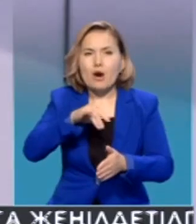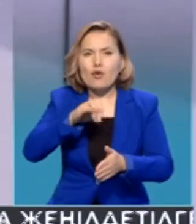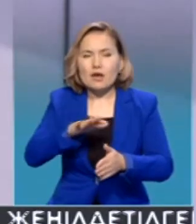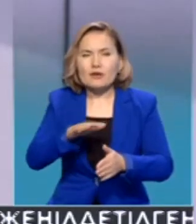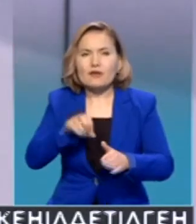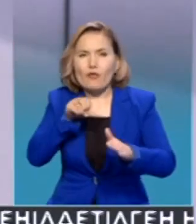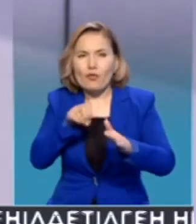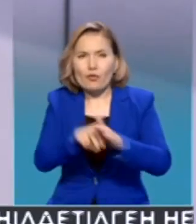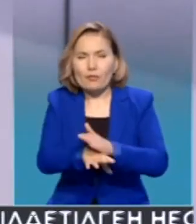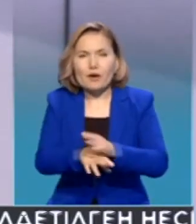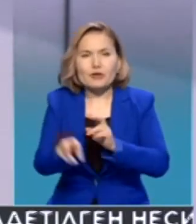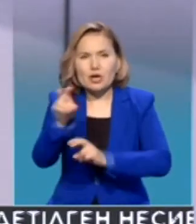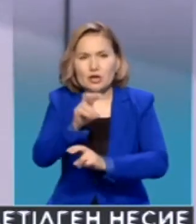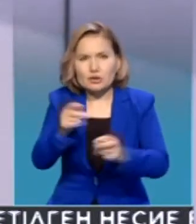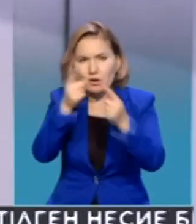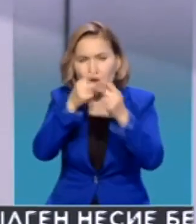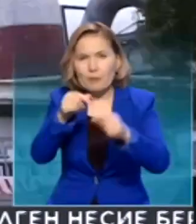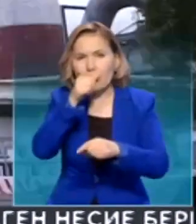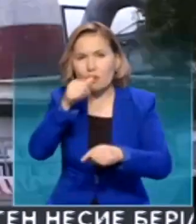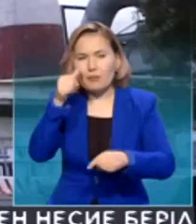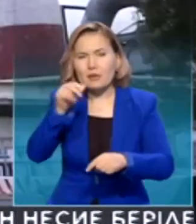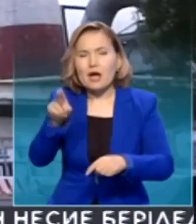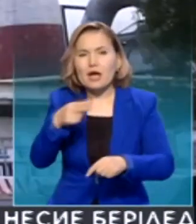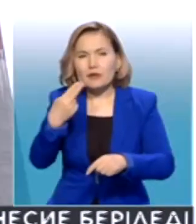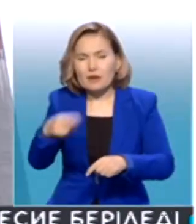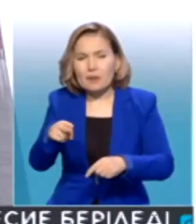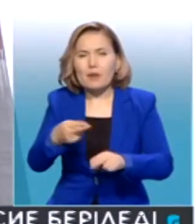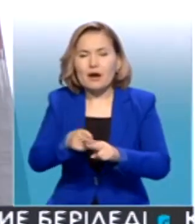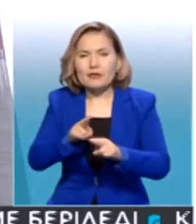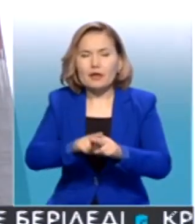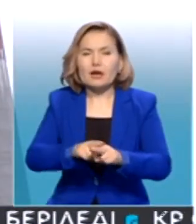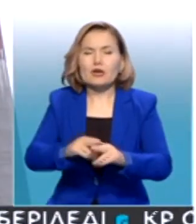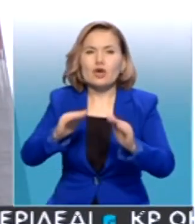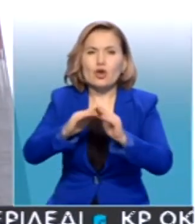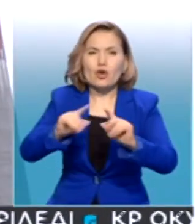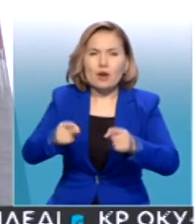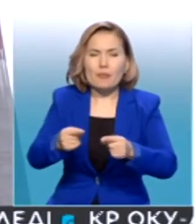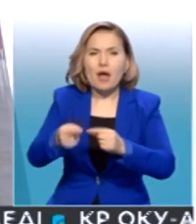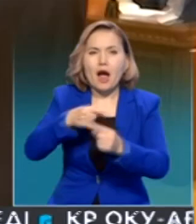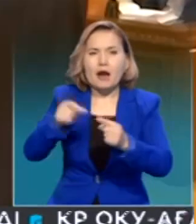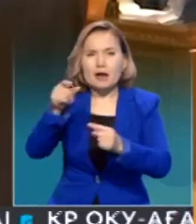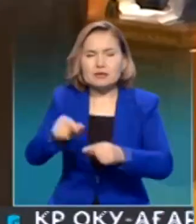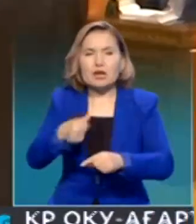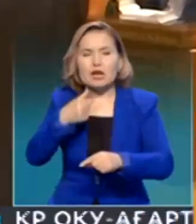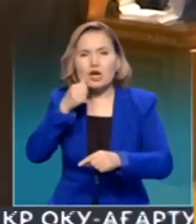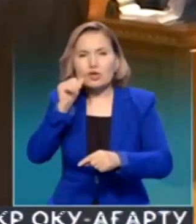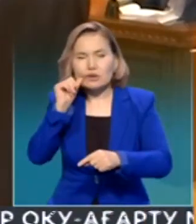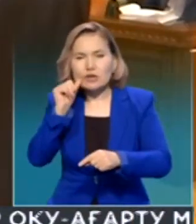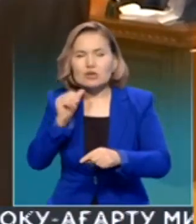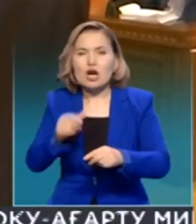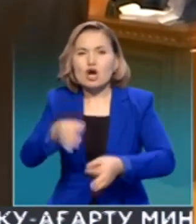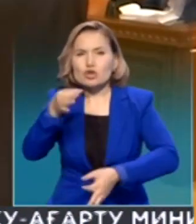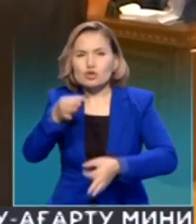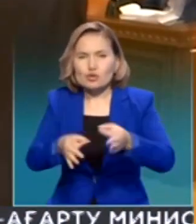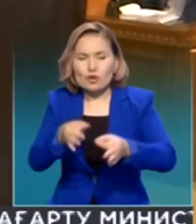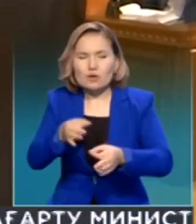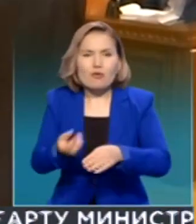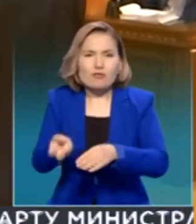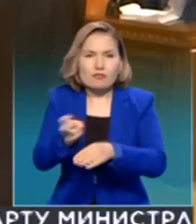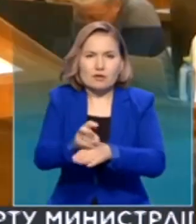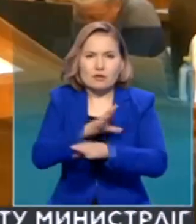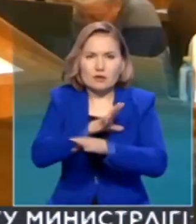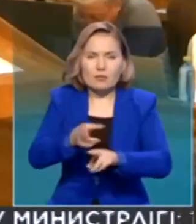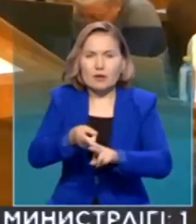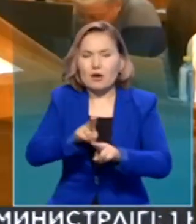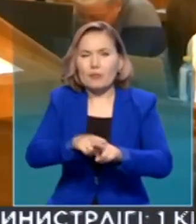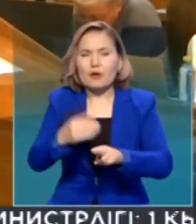іздеу жарияланды. Былтыр 1990 айында кепілдікпен үй қамаққа шығарылған кәсіпкер күні кеше өтуі тиіс сот отырысына келмей қояды.